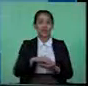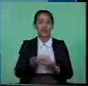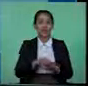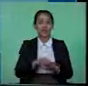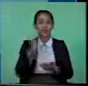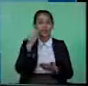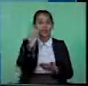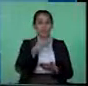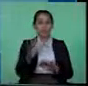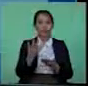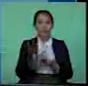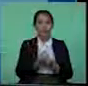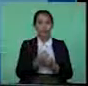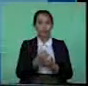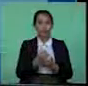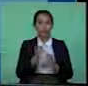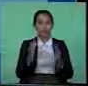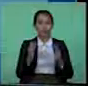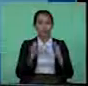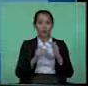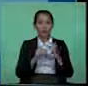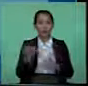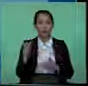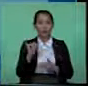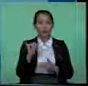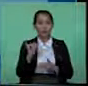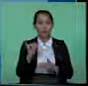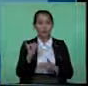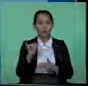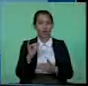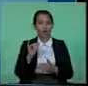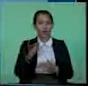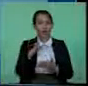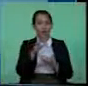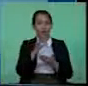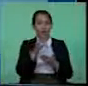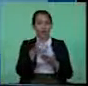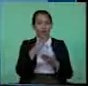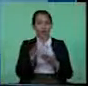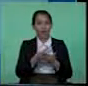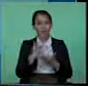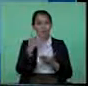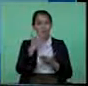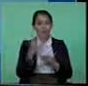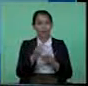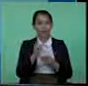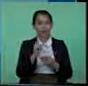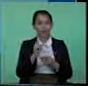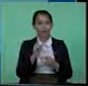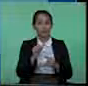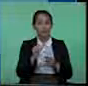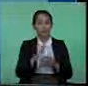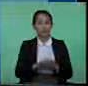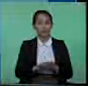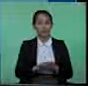Kvadratning yuzini topishda biz tomonlar ko'paytmasini topishimiz kerak. Ya'ni S barobar A ko'paytiruv